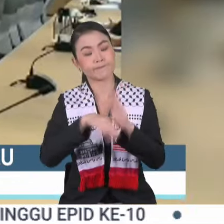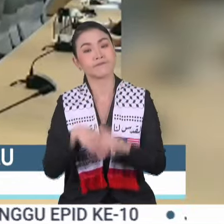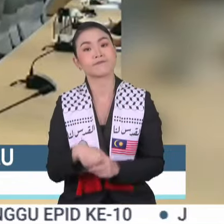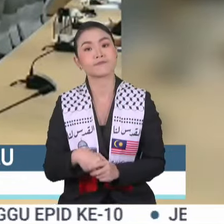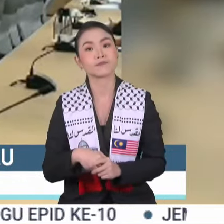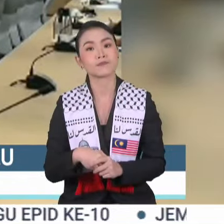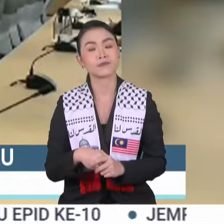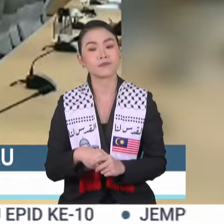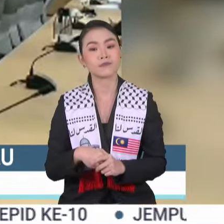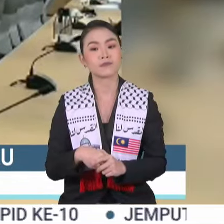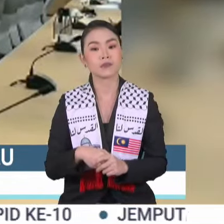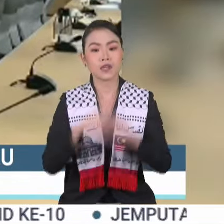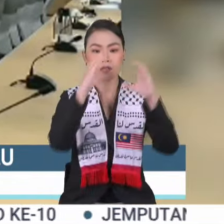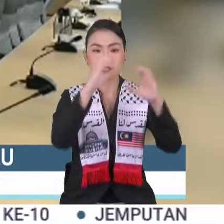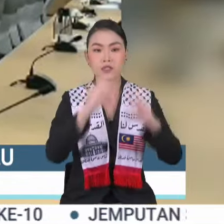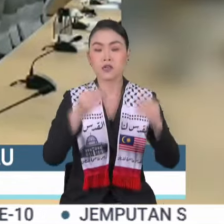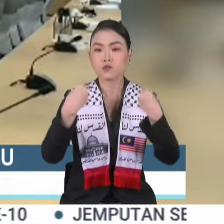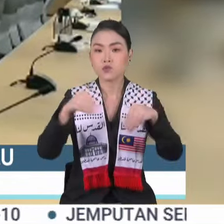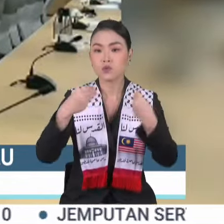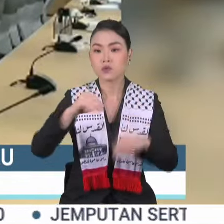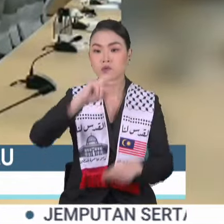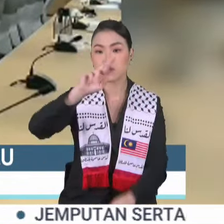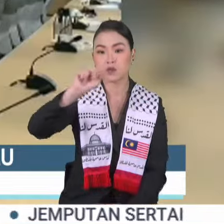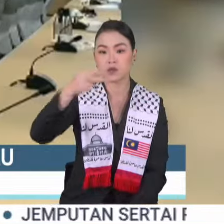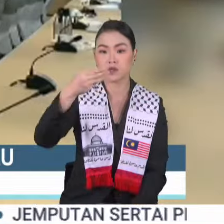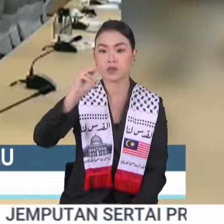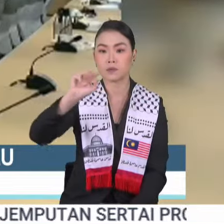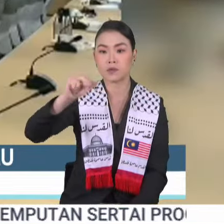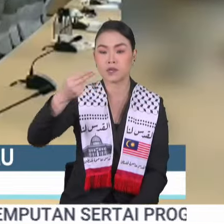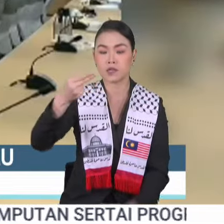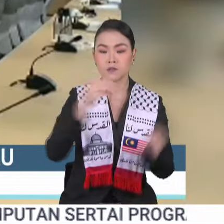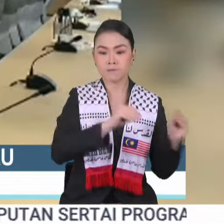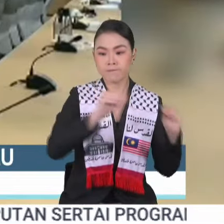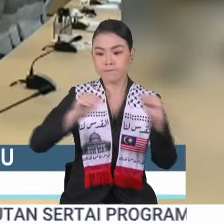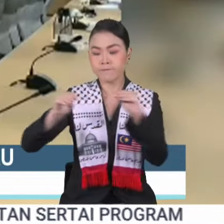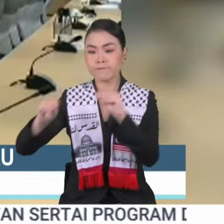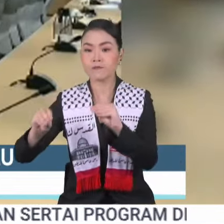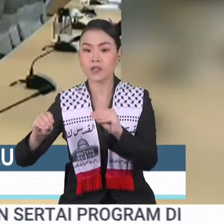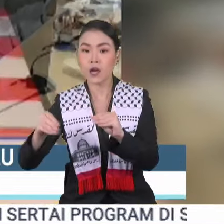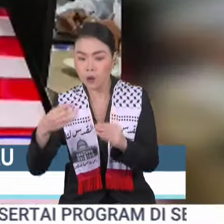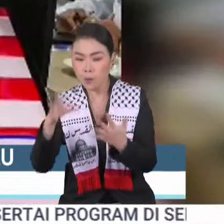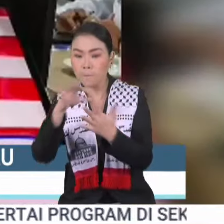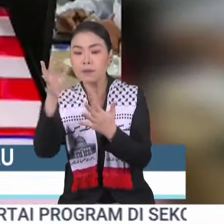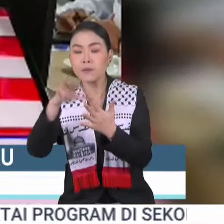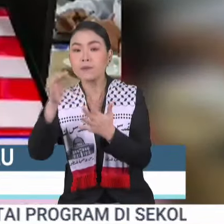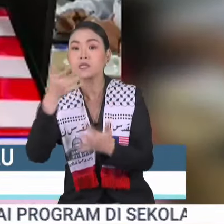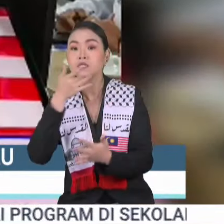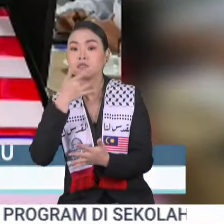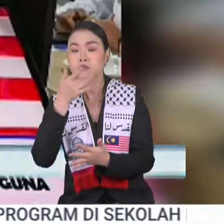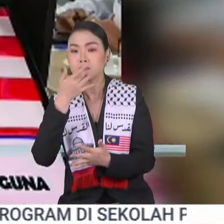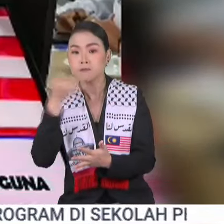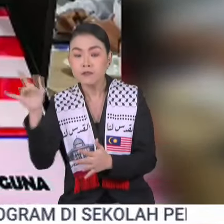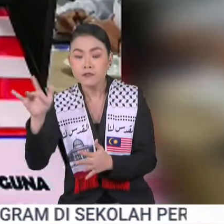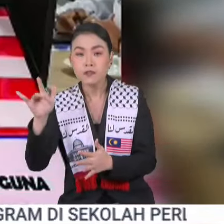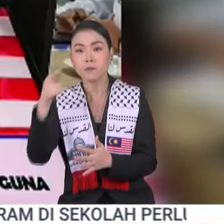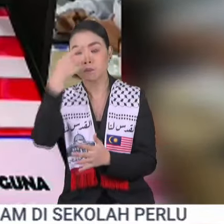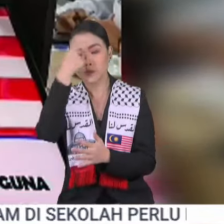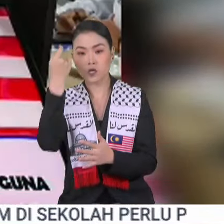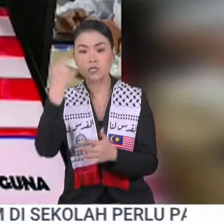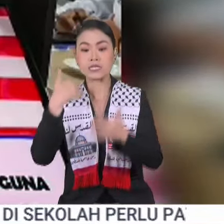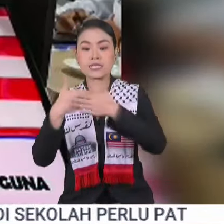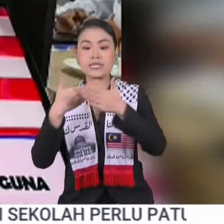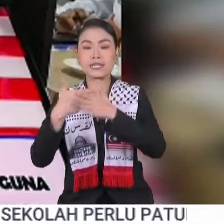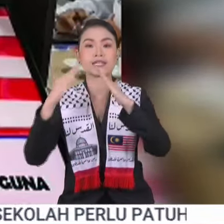tingghan menambah kaedah jualan Rahmah secara bergerak menjadi pilihan utama masyarakat di Johor kerana berhampiran dengan kediaman